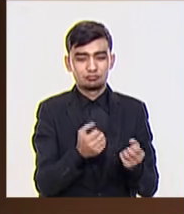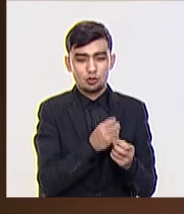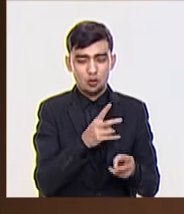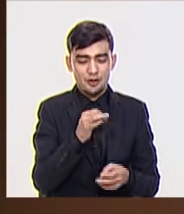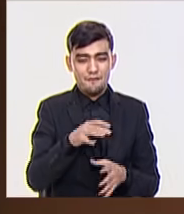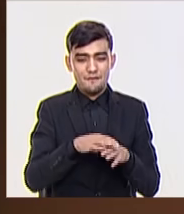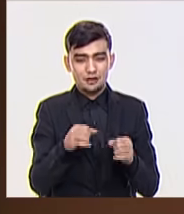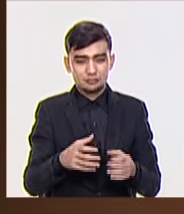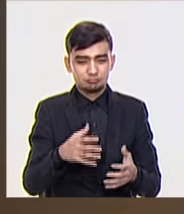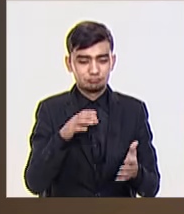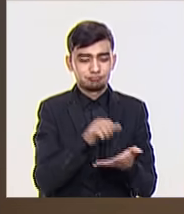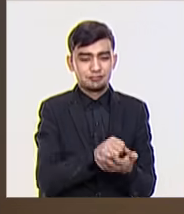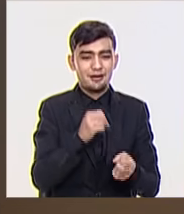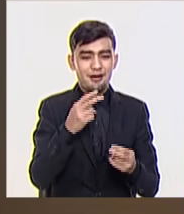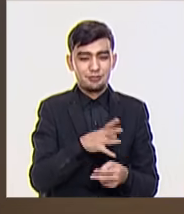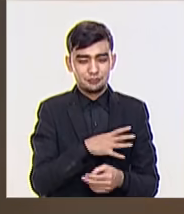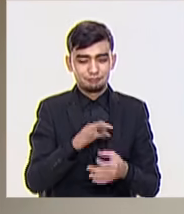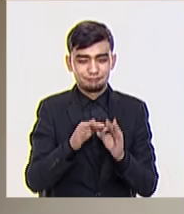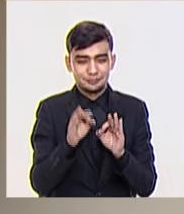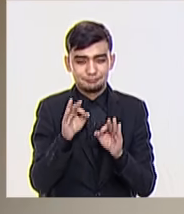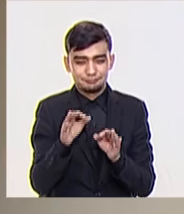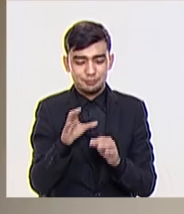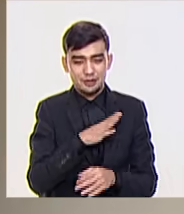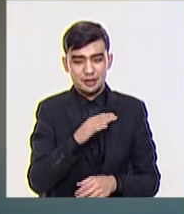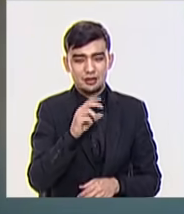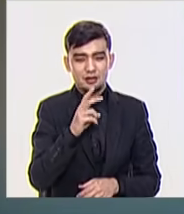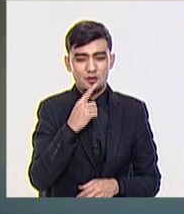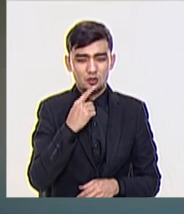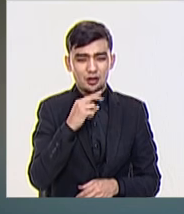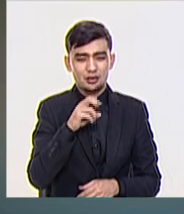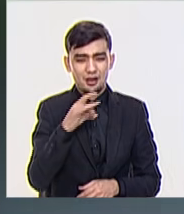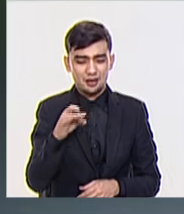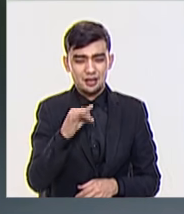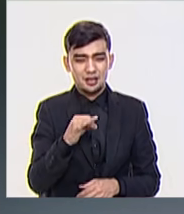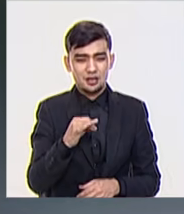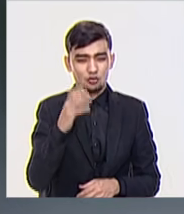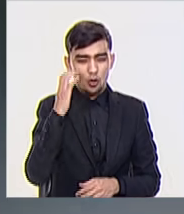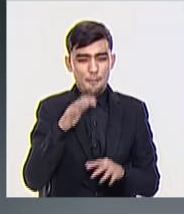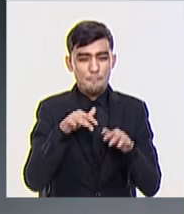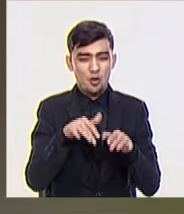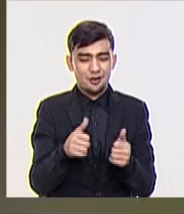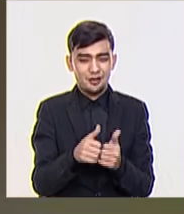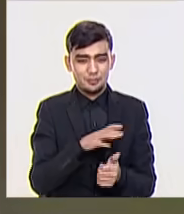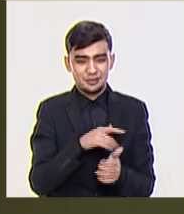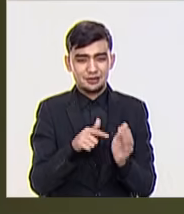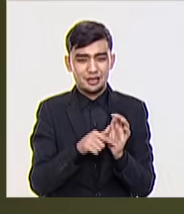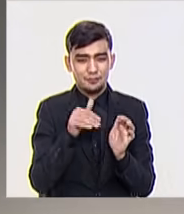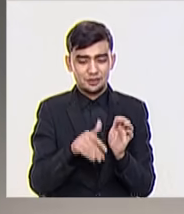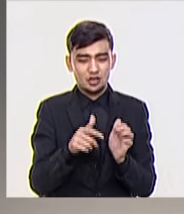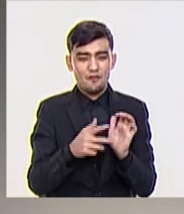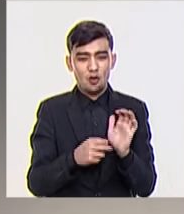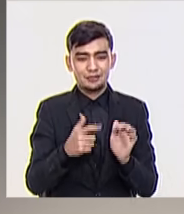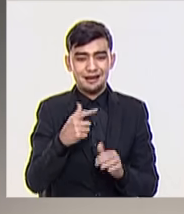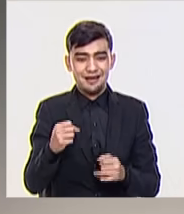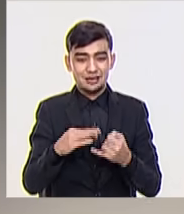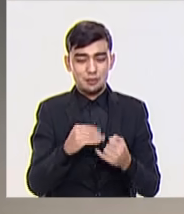қалай қол жеткізген баяндауға тырысқан. Фильм ортасында Краснодар өлкесі, Қаратеңіздің жағалауында орналасқан 7800 гектар жері